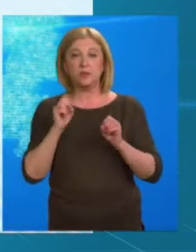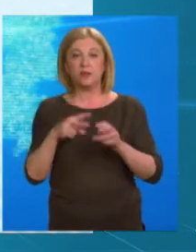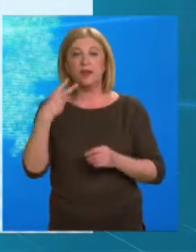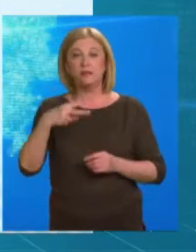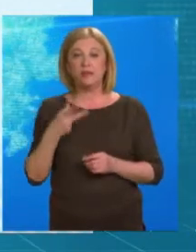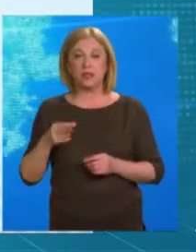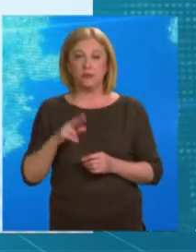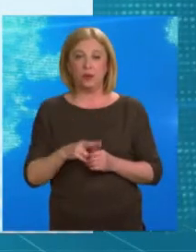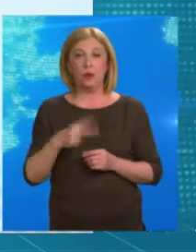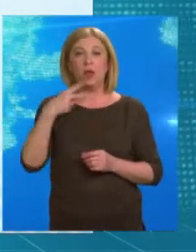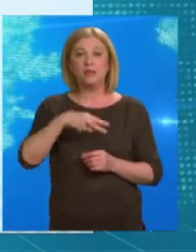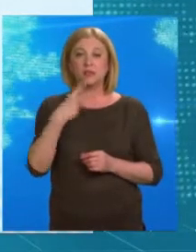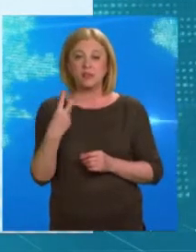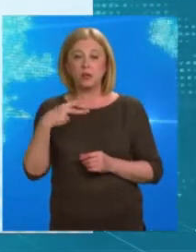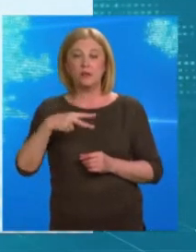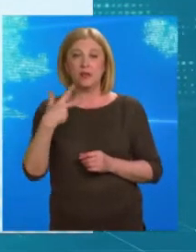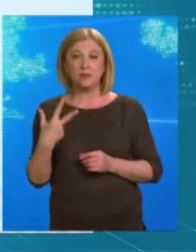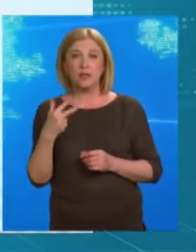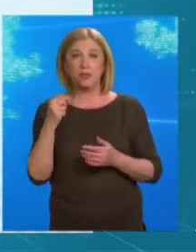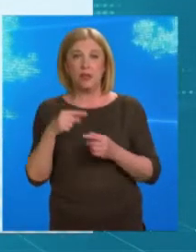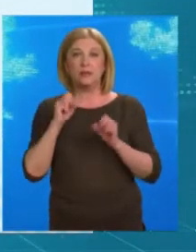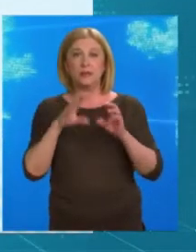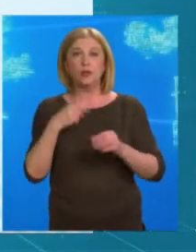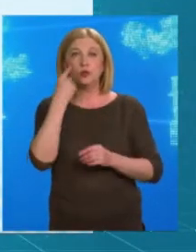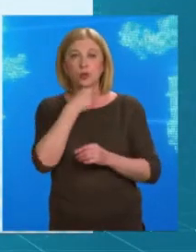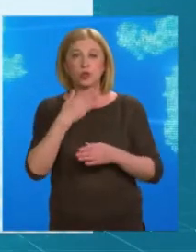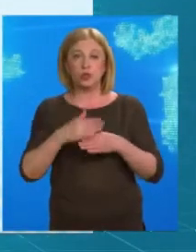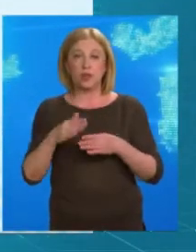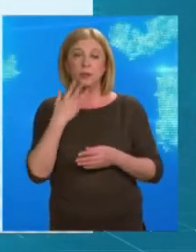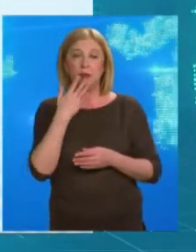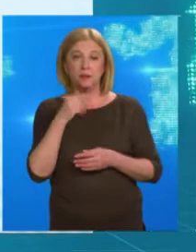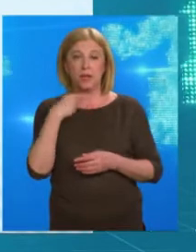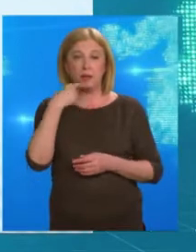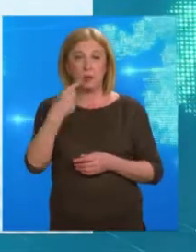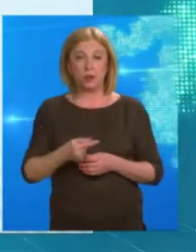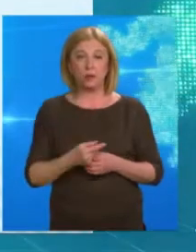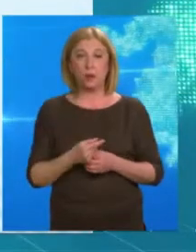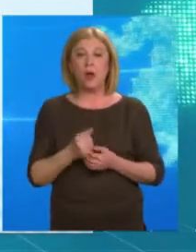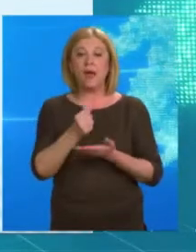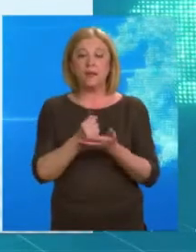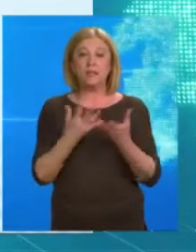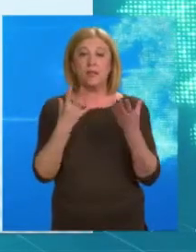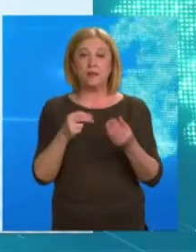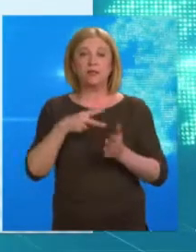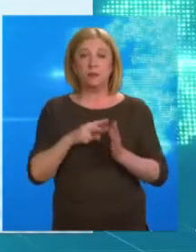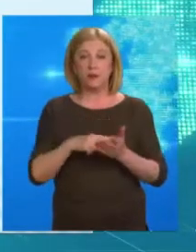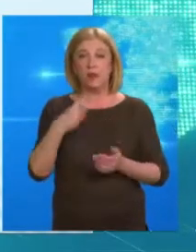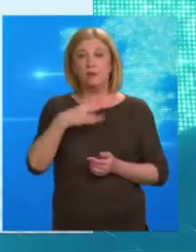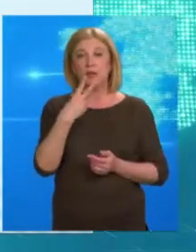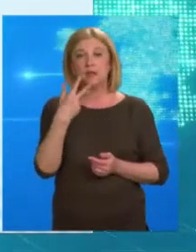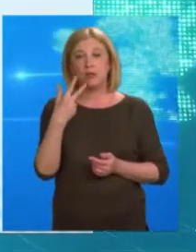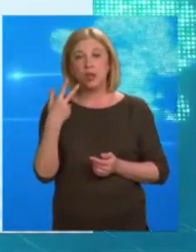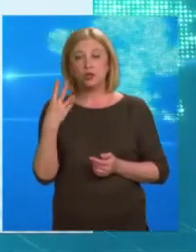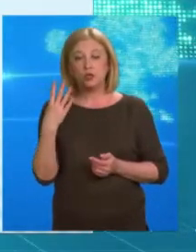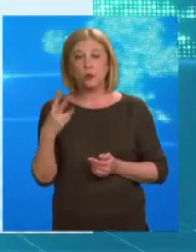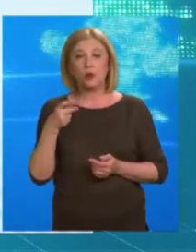июля. 22 и 23 отведены для сдачи устной части экзамена по иностранному языку. Резервные дни запланированы на 24 июля